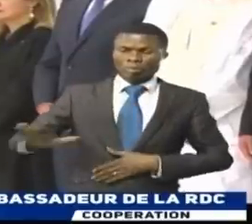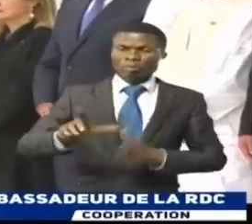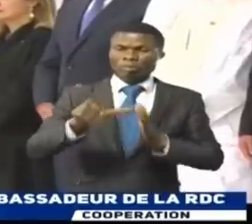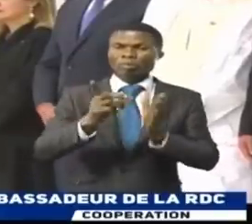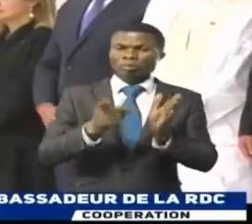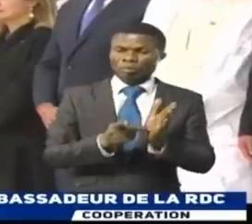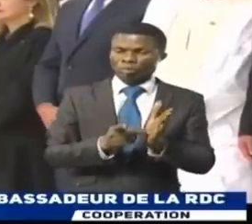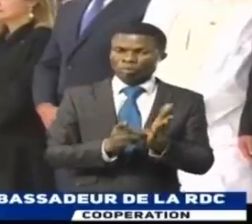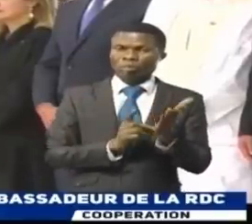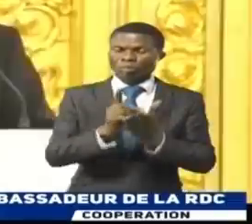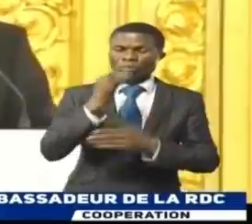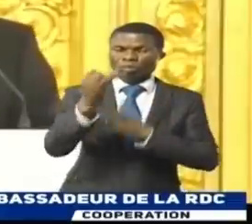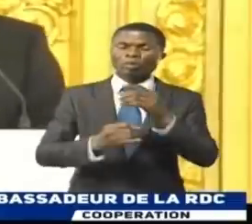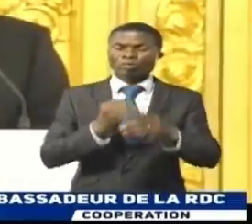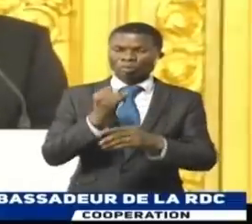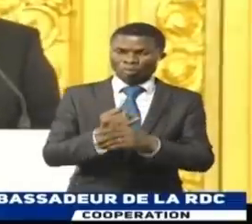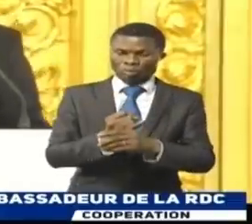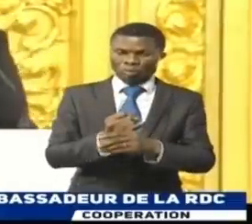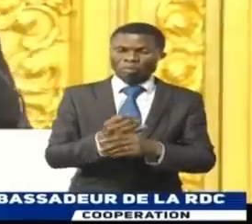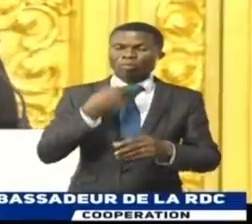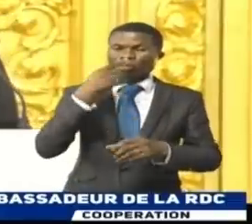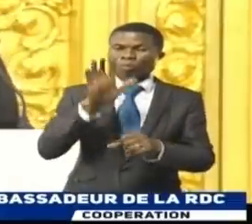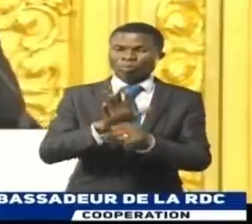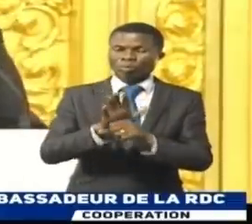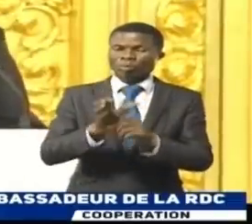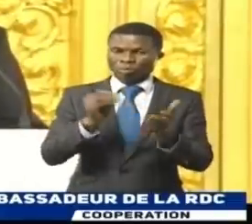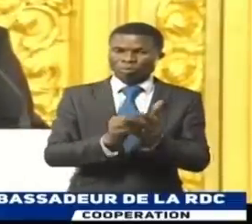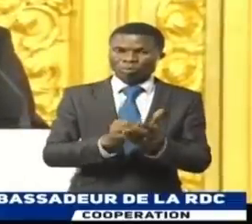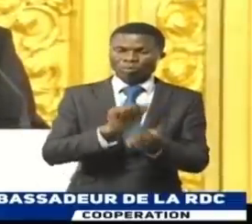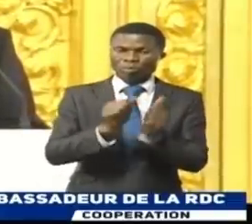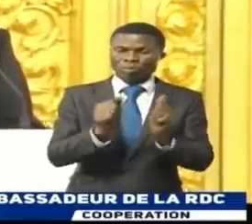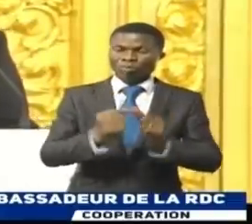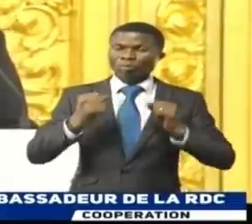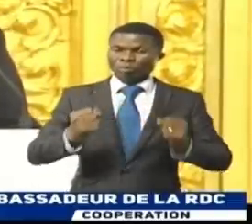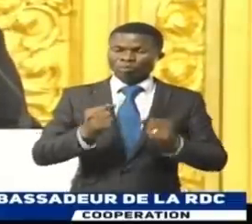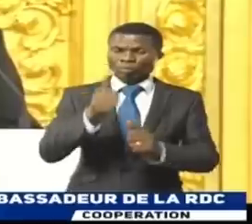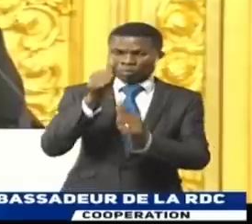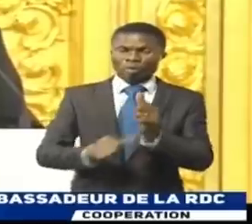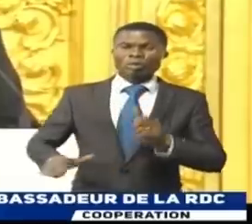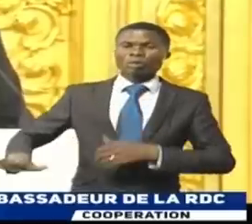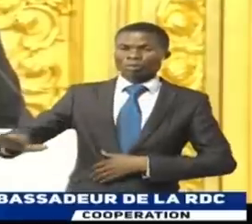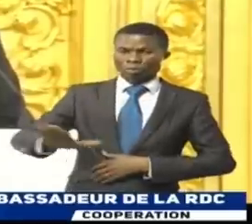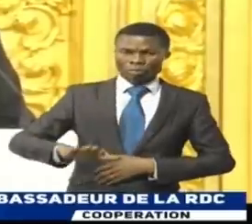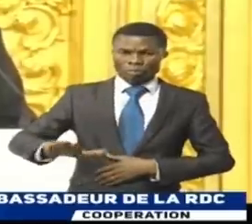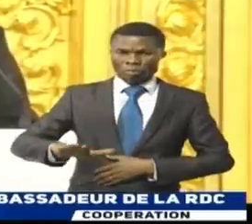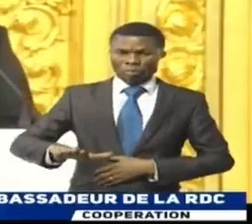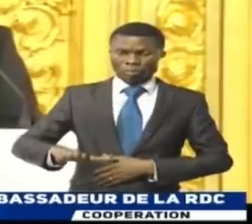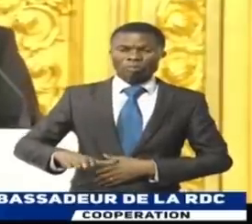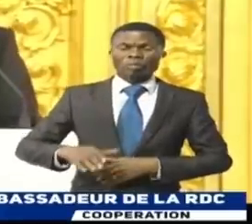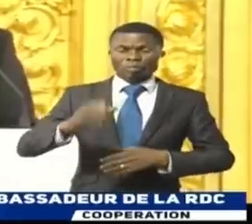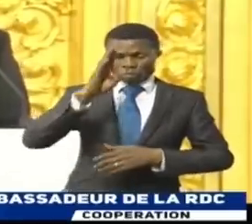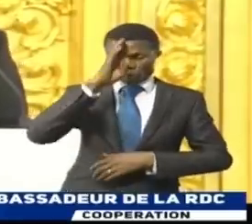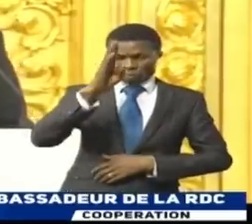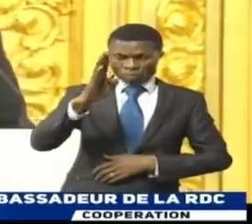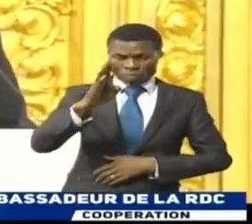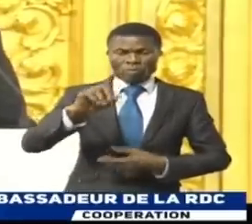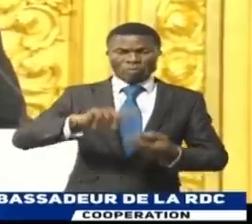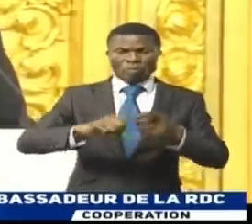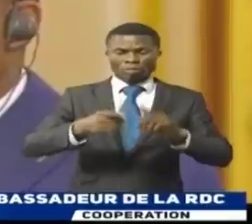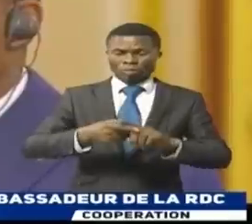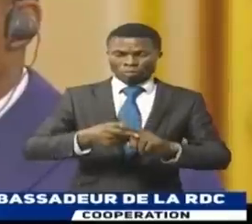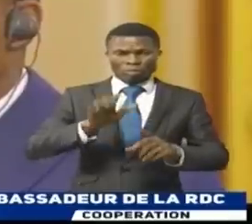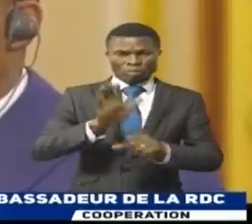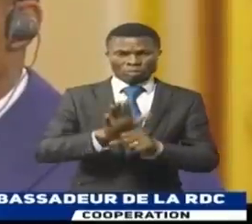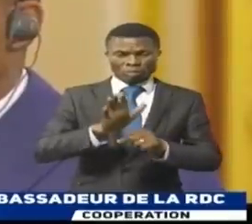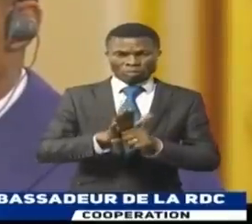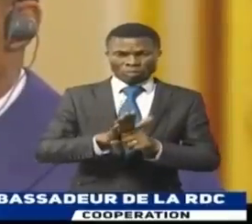du droit international. Il a martelé en outre sur la souveraineté de chaque nation. Moscou reste fidèle aux relations d'amitié